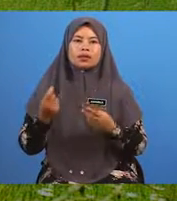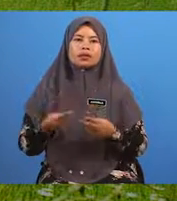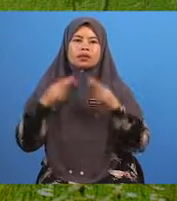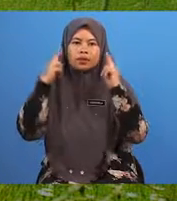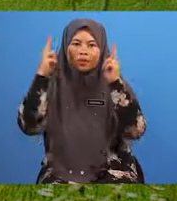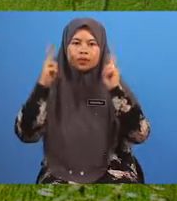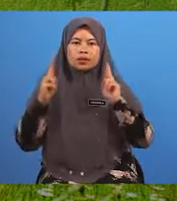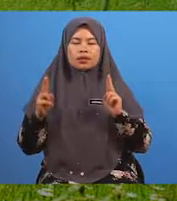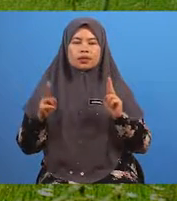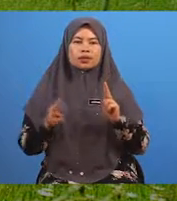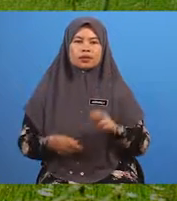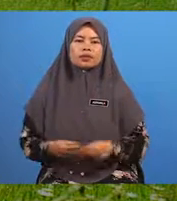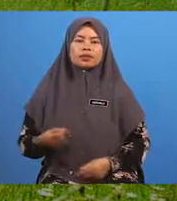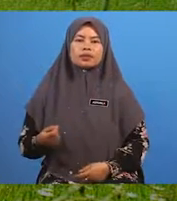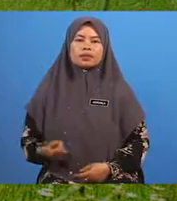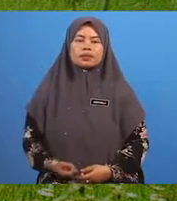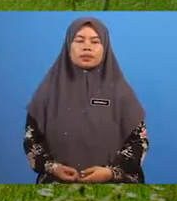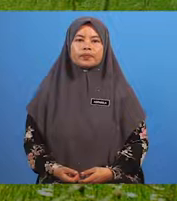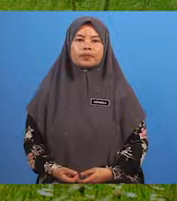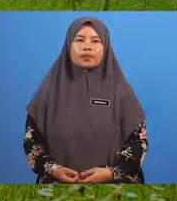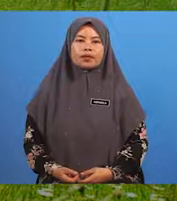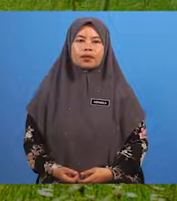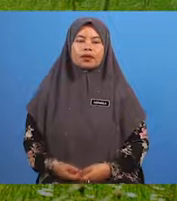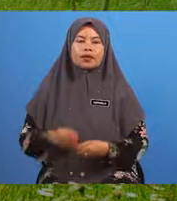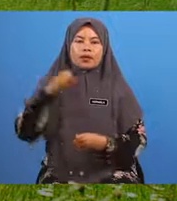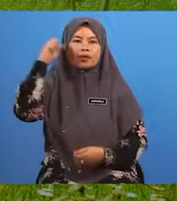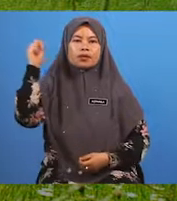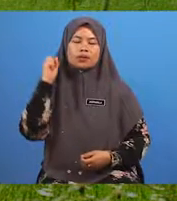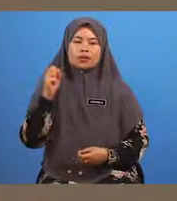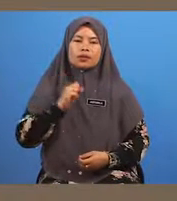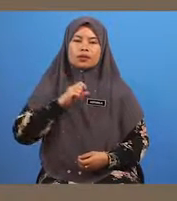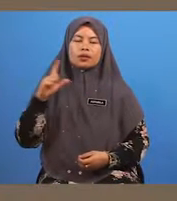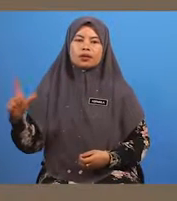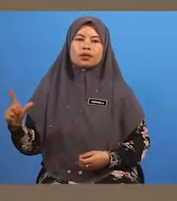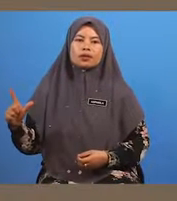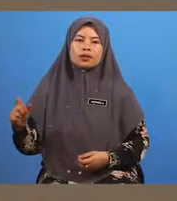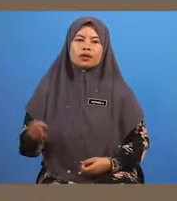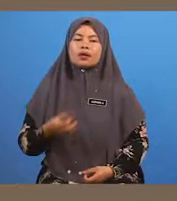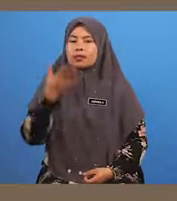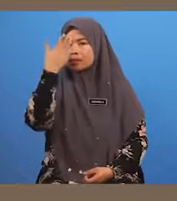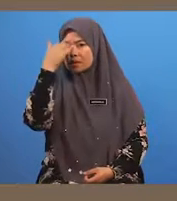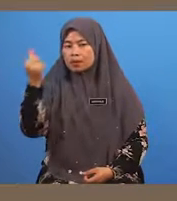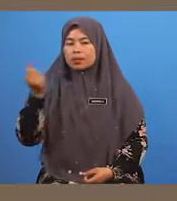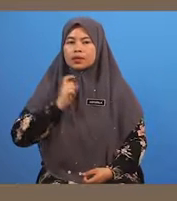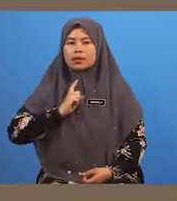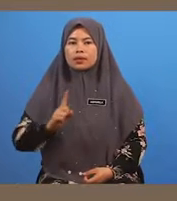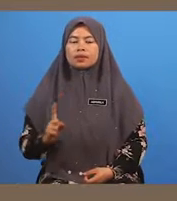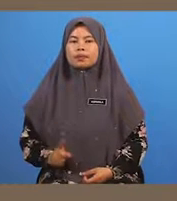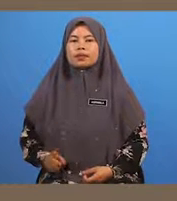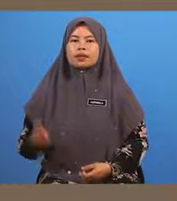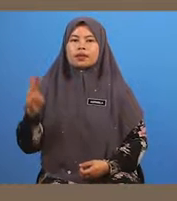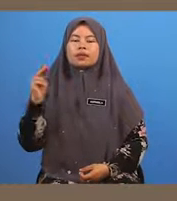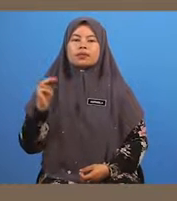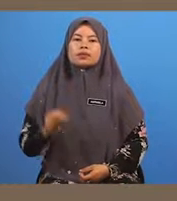Sila jawab soalan pengukuhan Ustazah ini ya. Soalannya ialah, mengapakah Islam